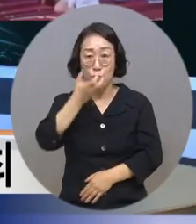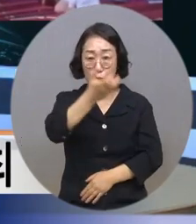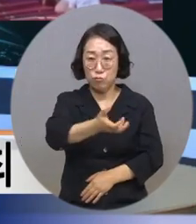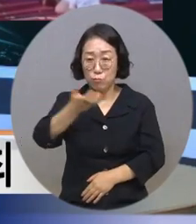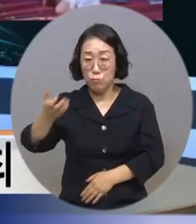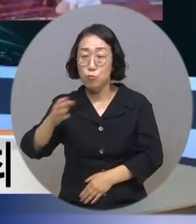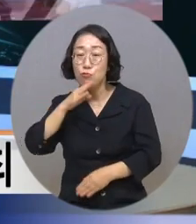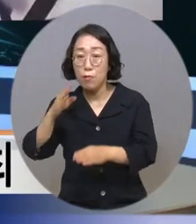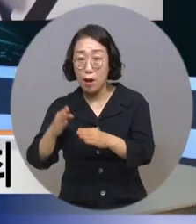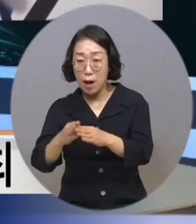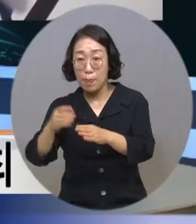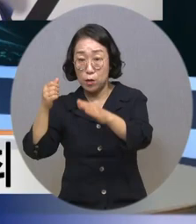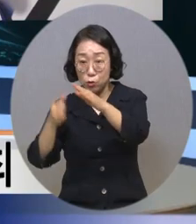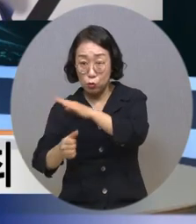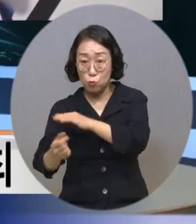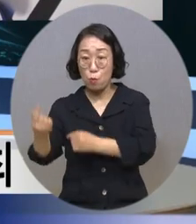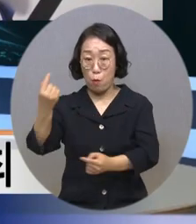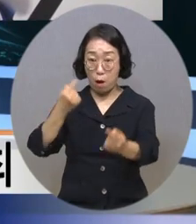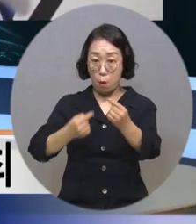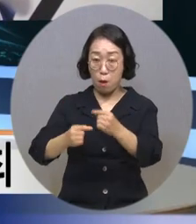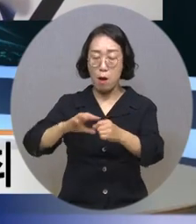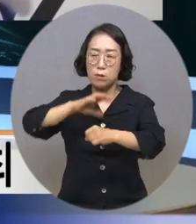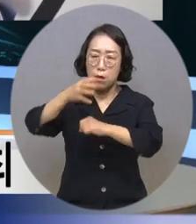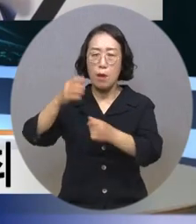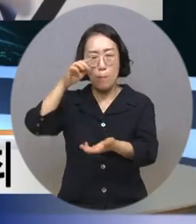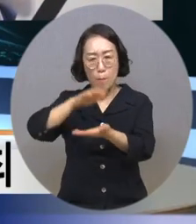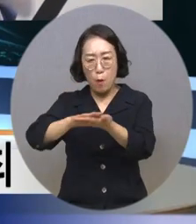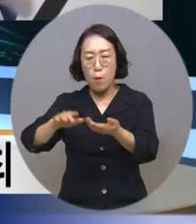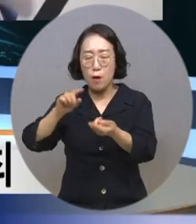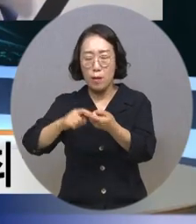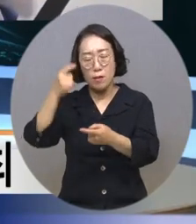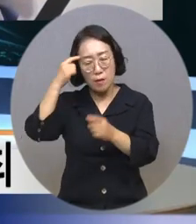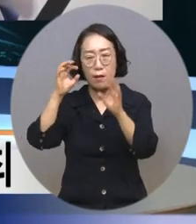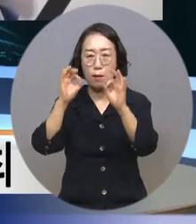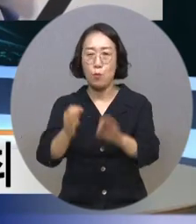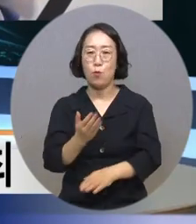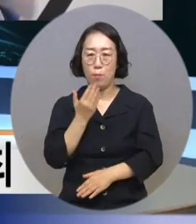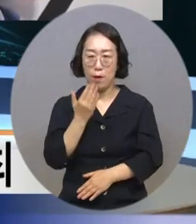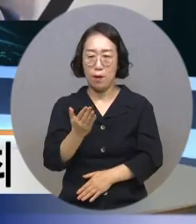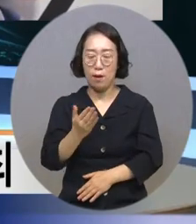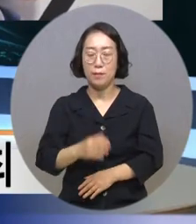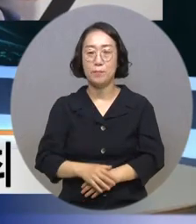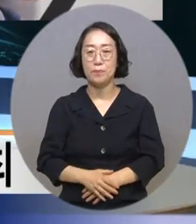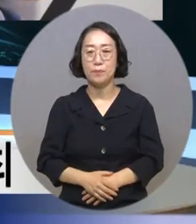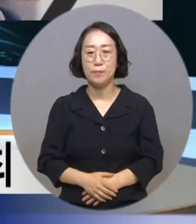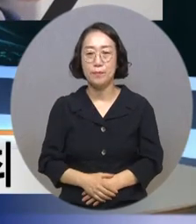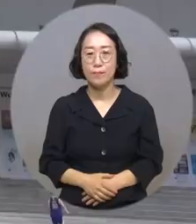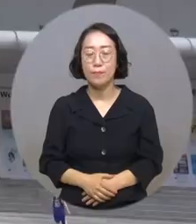북한 선수도 참가해 세계 평화에 대한 의미를 더했는데요. 장유진 기자가 보도합니다.